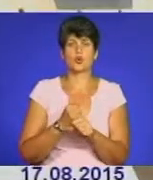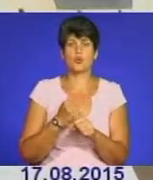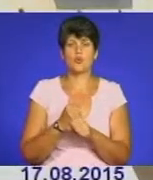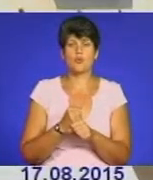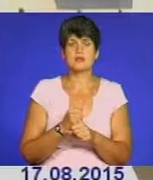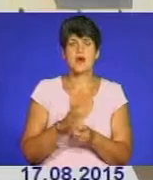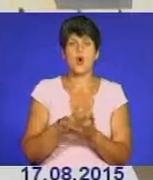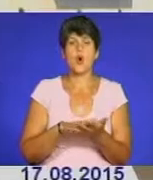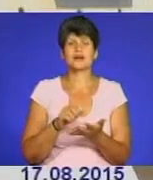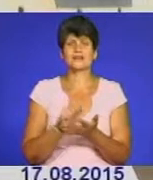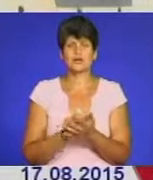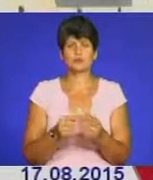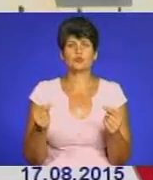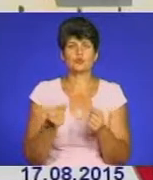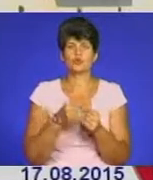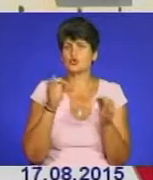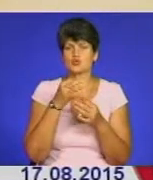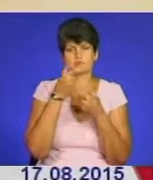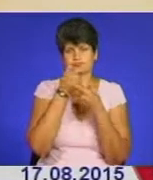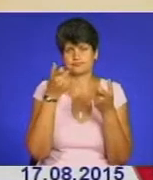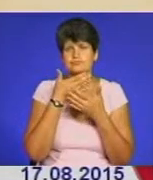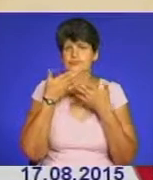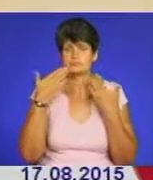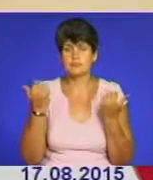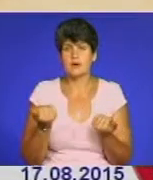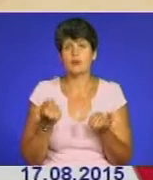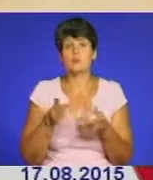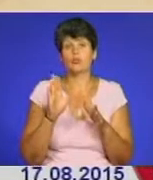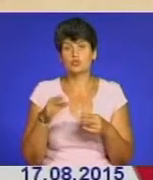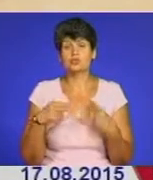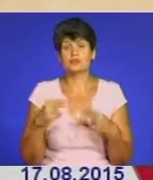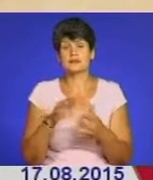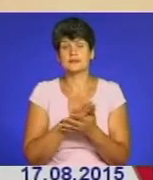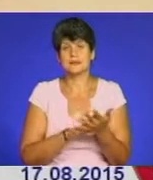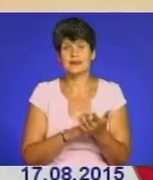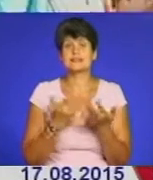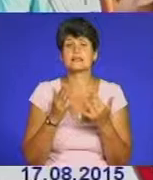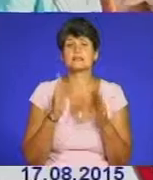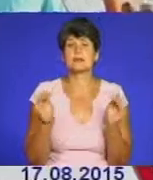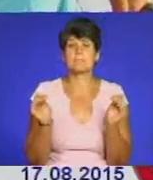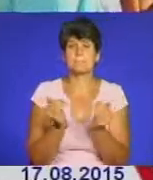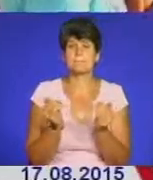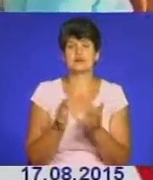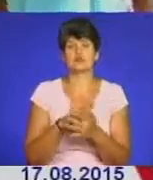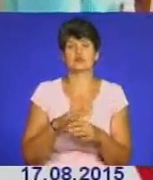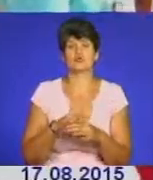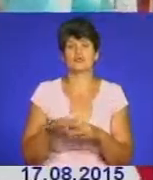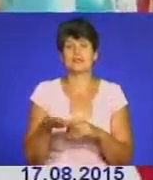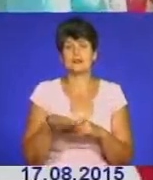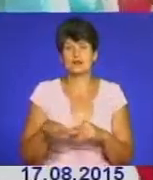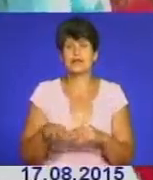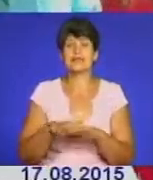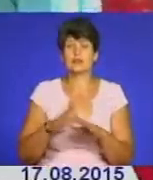точно орендаторам-бізнесменам нічого не повідомляють. Чи будуть вони мати місце торгівлі надалі, наскільки меншою стане територія торговиці і чи взагалі